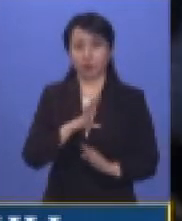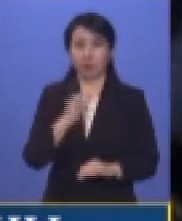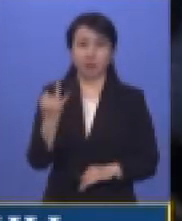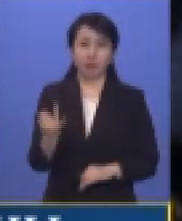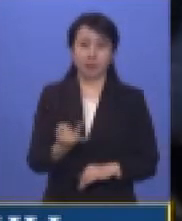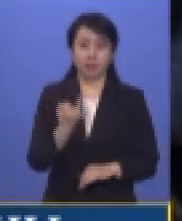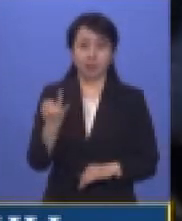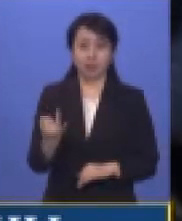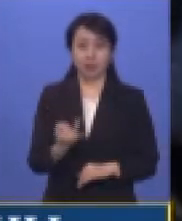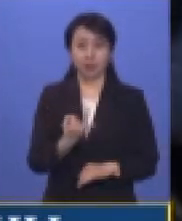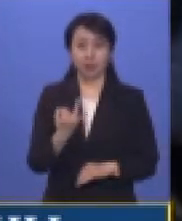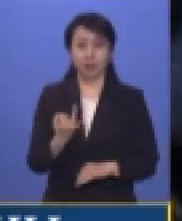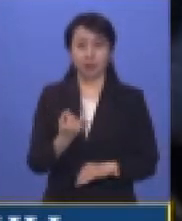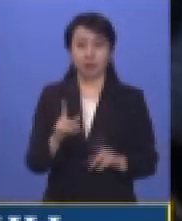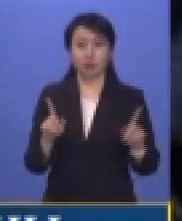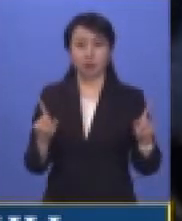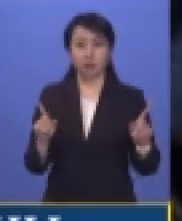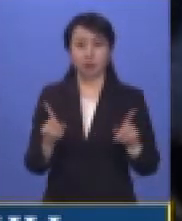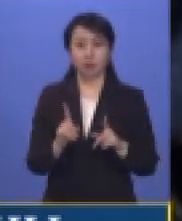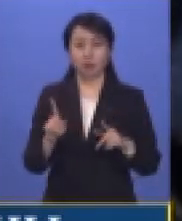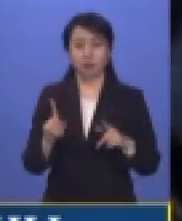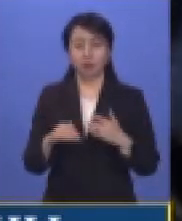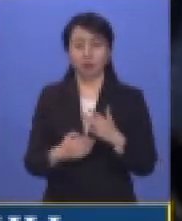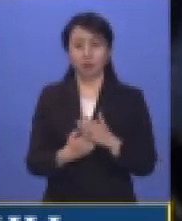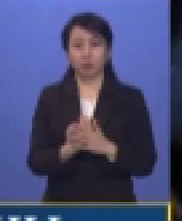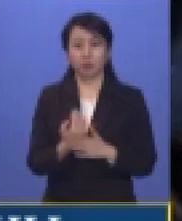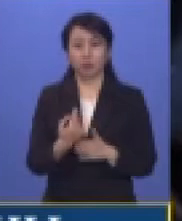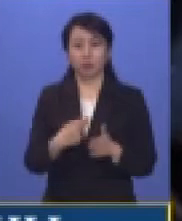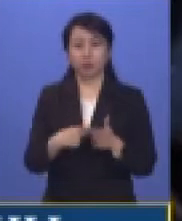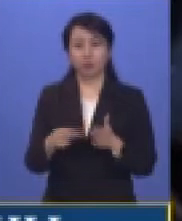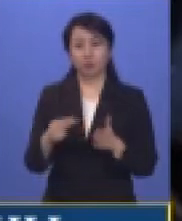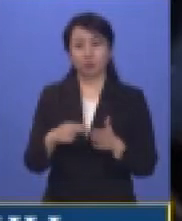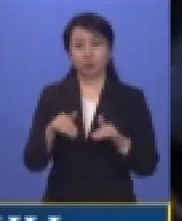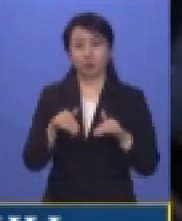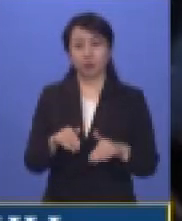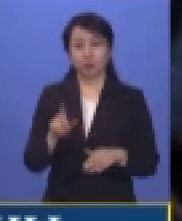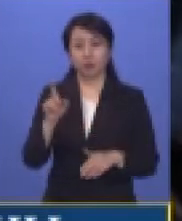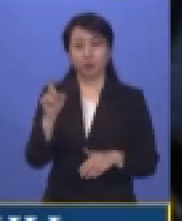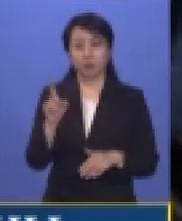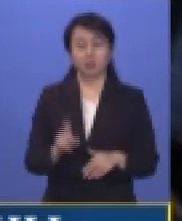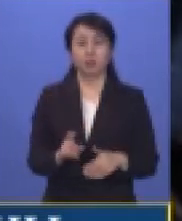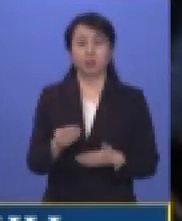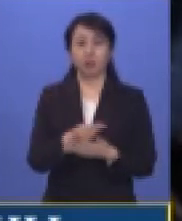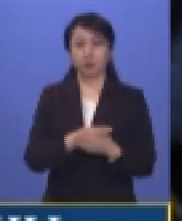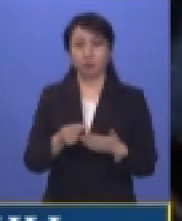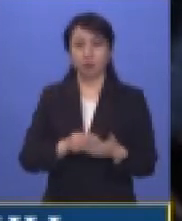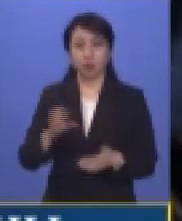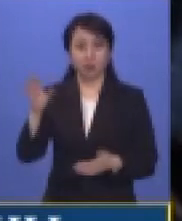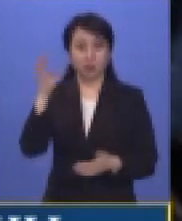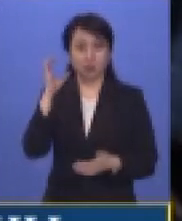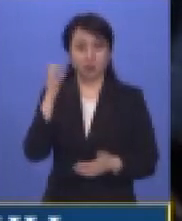интересно в том плане, что вот опять ты закупаешь канцелярию, опять ты сидишь за парой, ты там